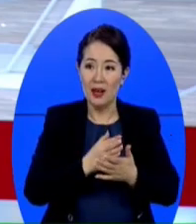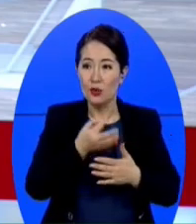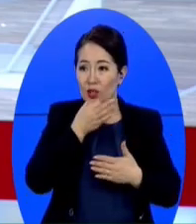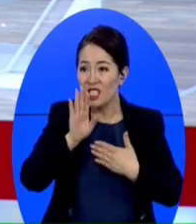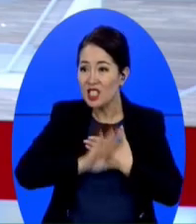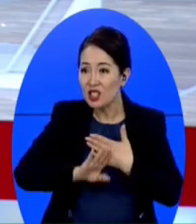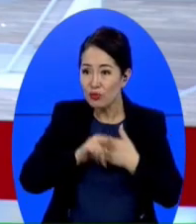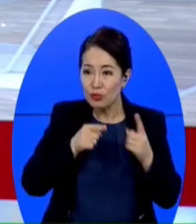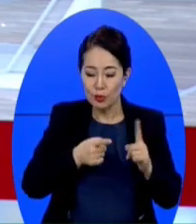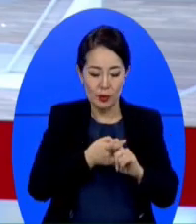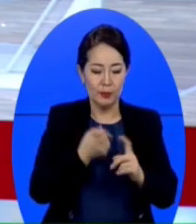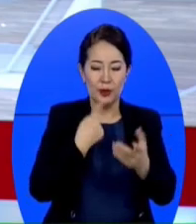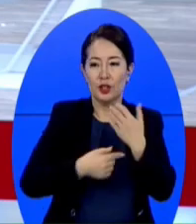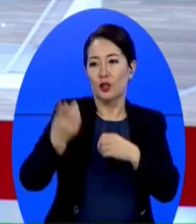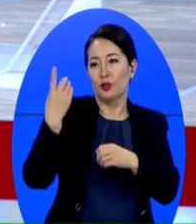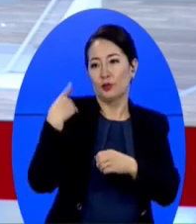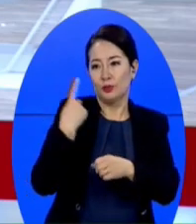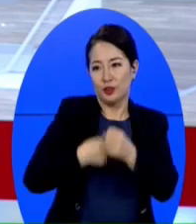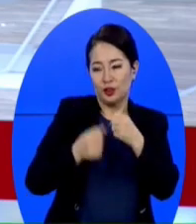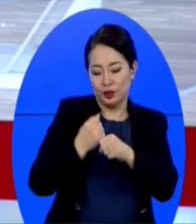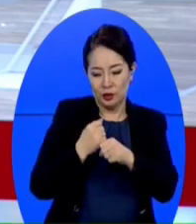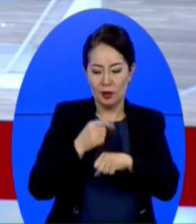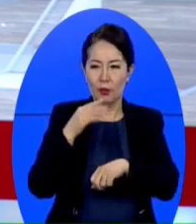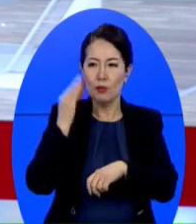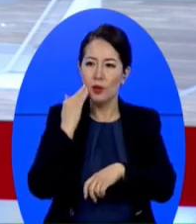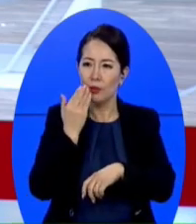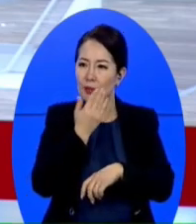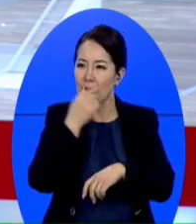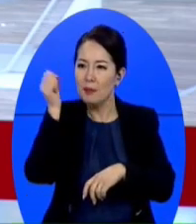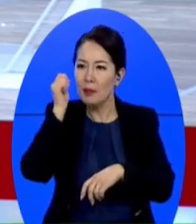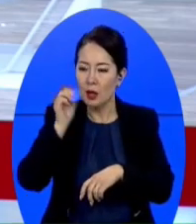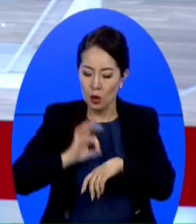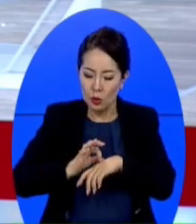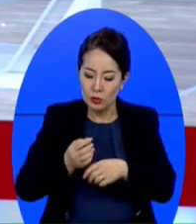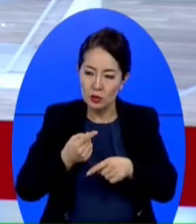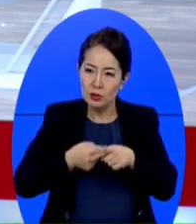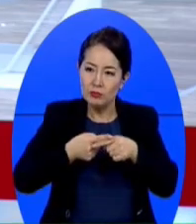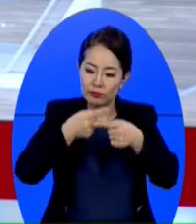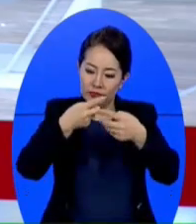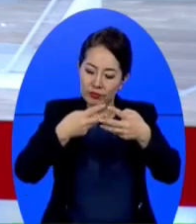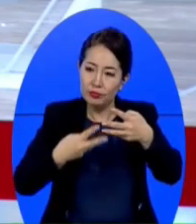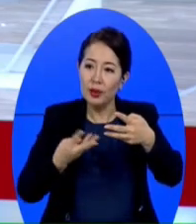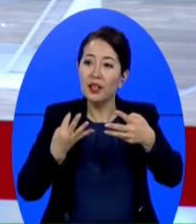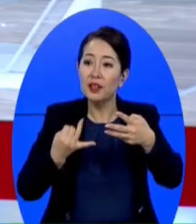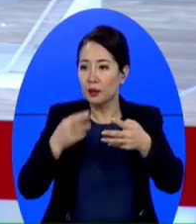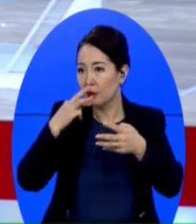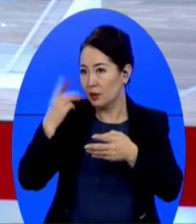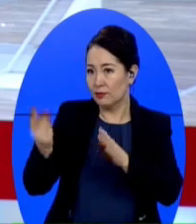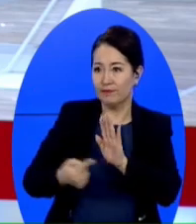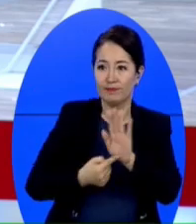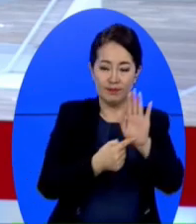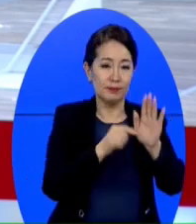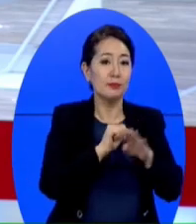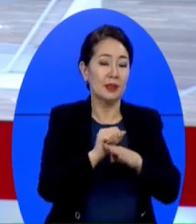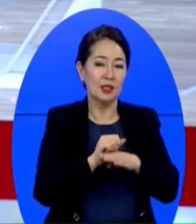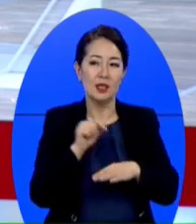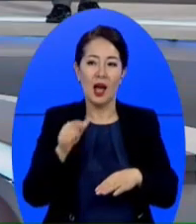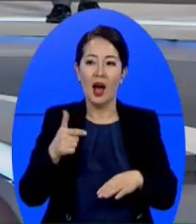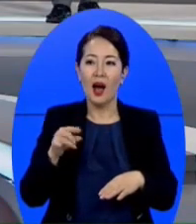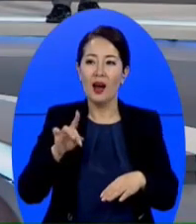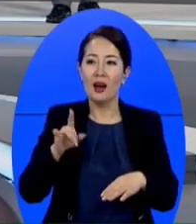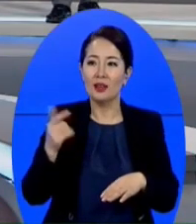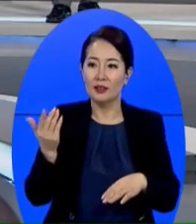болох үднээс өнгөрсөн жилүүдэд цагаан сарын үеэр өвчлөл одоо хэрхэн нэмэгдэж байсныг энэ удаагийн болонгаар онцлон өрөхөөр бэлтгэлээ. Студид ган эрдэнэ